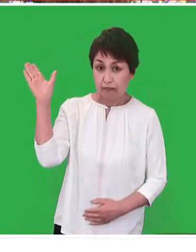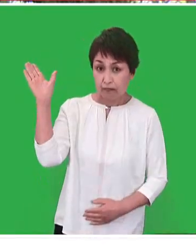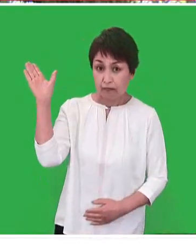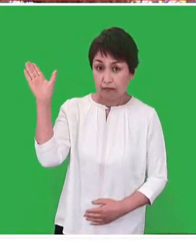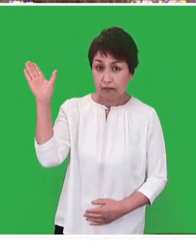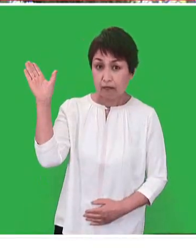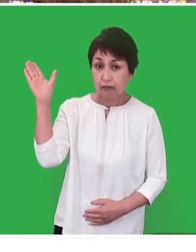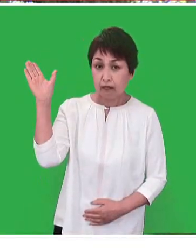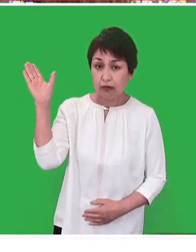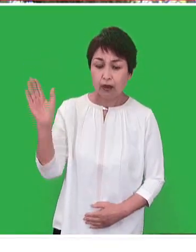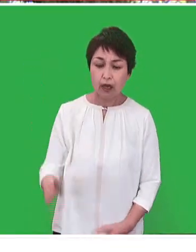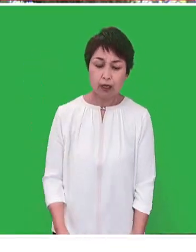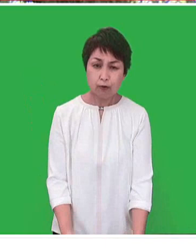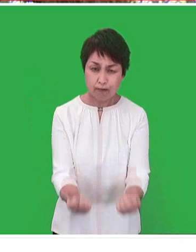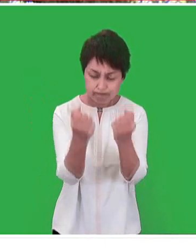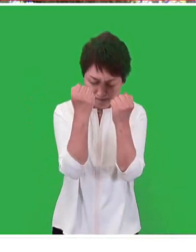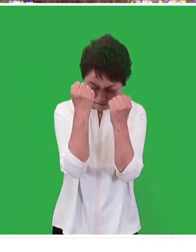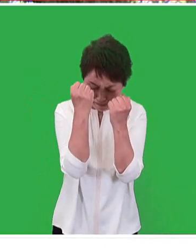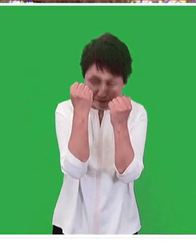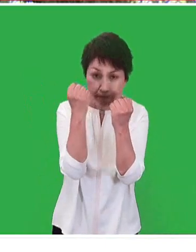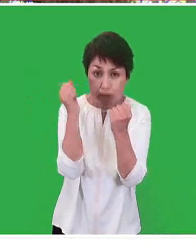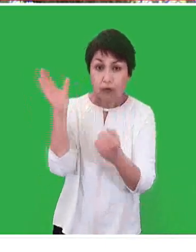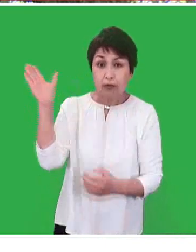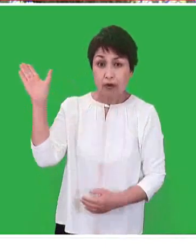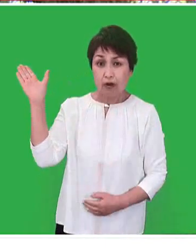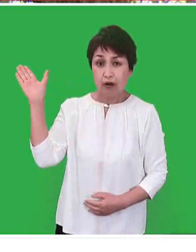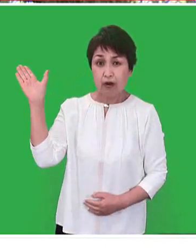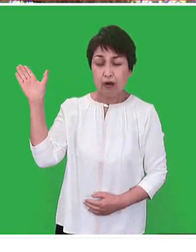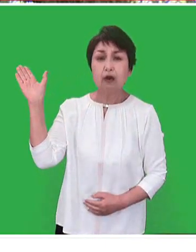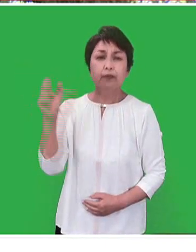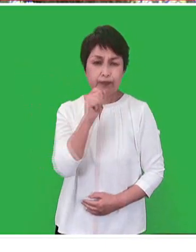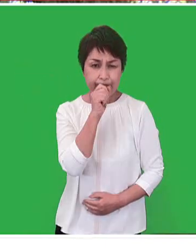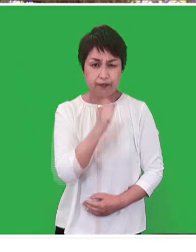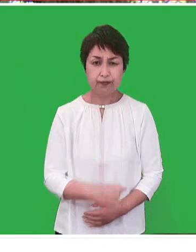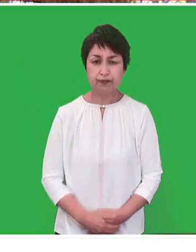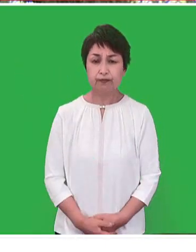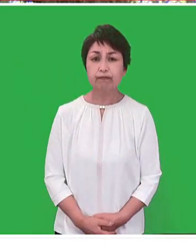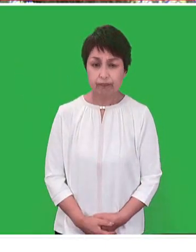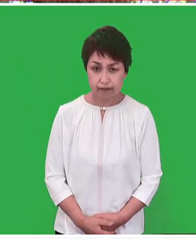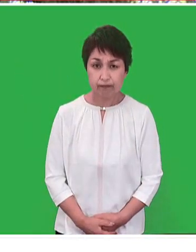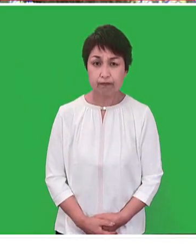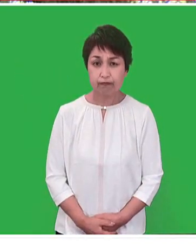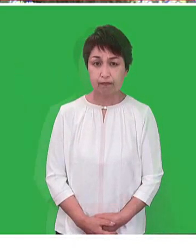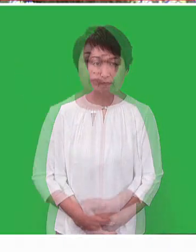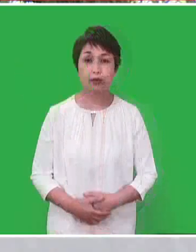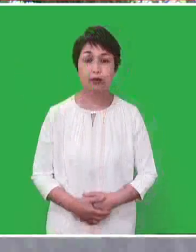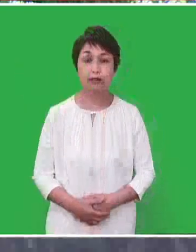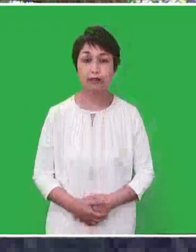ーし、うつ伏せになるか体を丸くして地面に伏せてください。